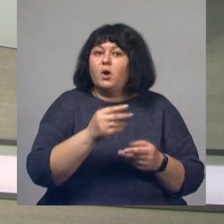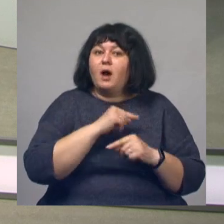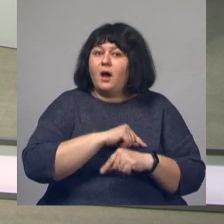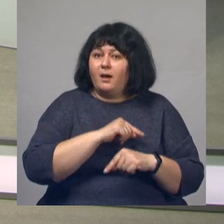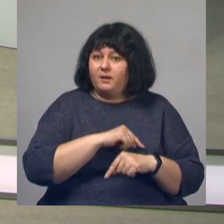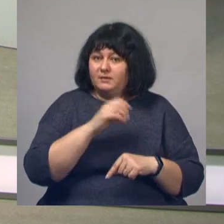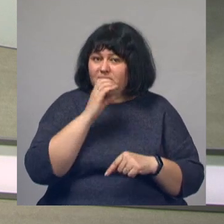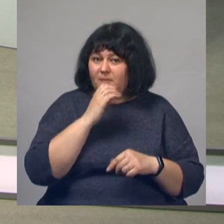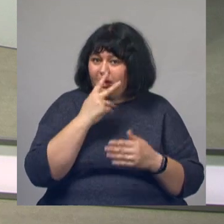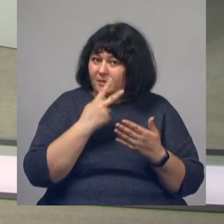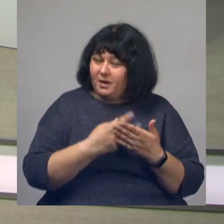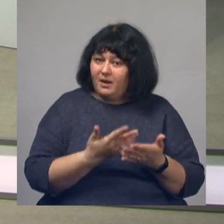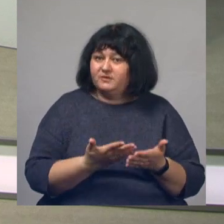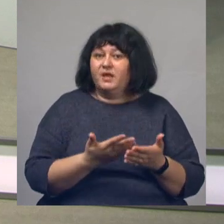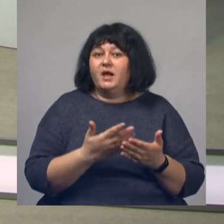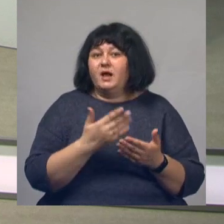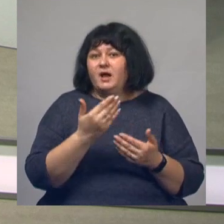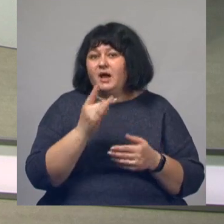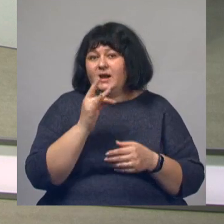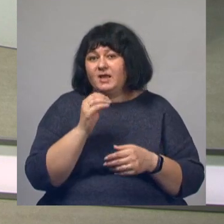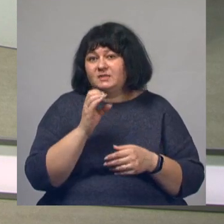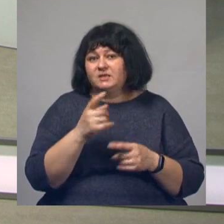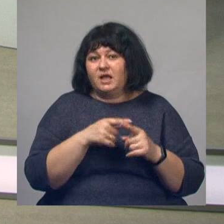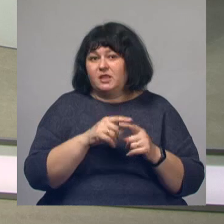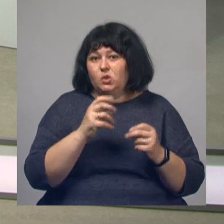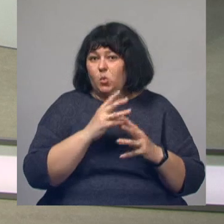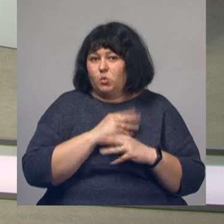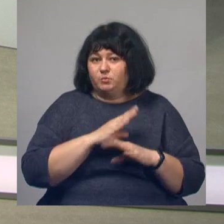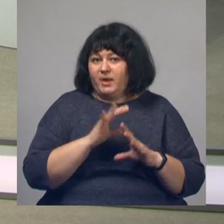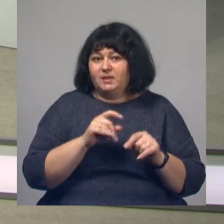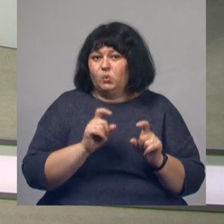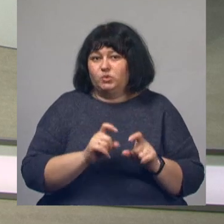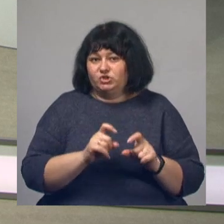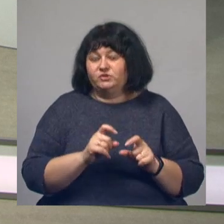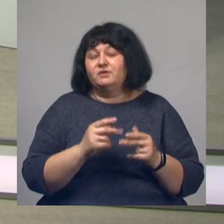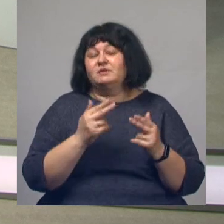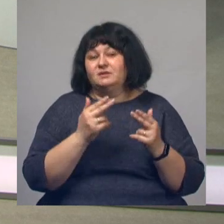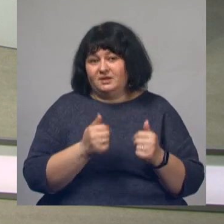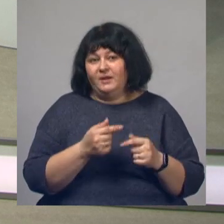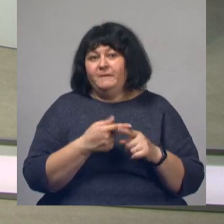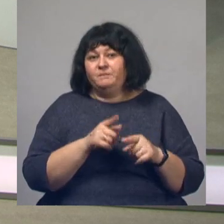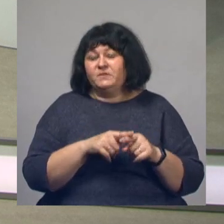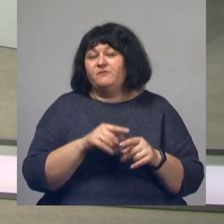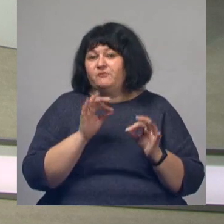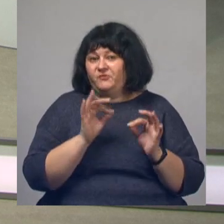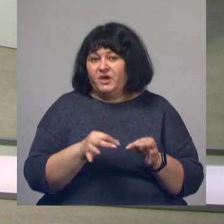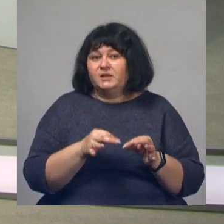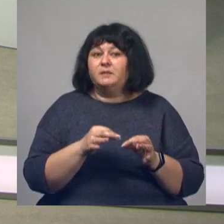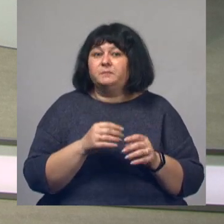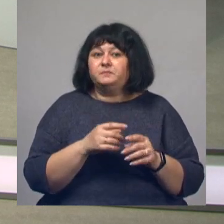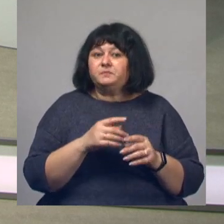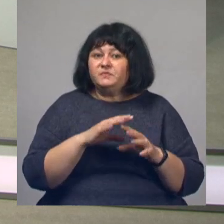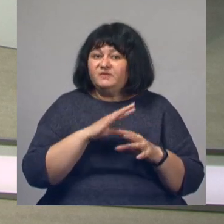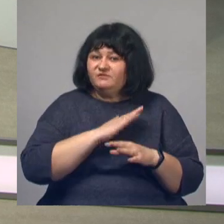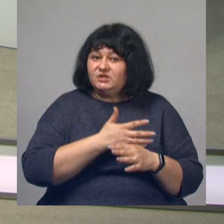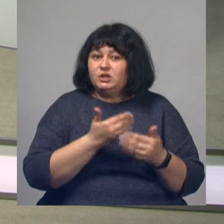собаки? Ведь, насколько я понимаю, Рестлес в переводе это неугомонное, неусидчивое. Да, совершенно верно, потому что в силу